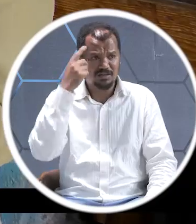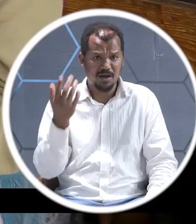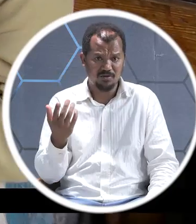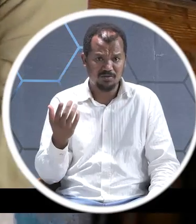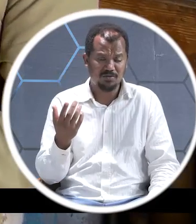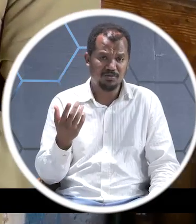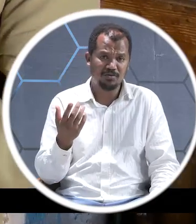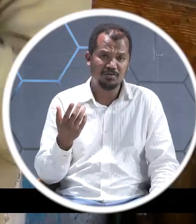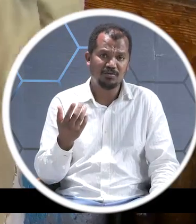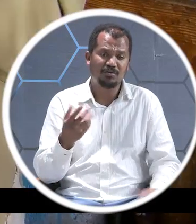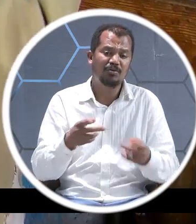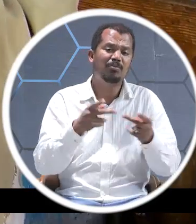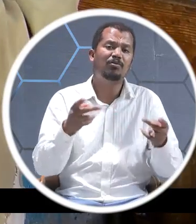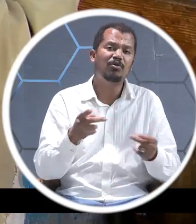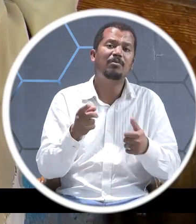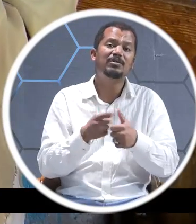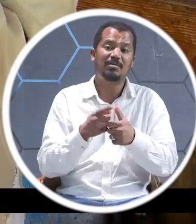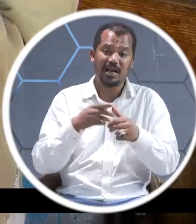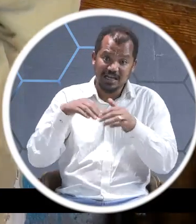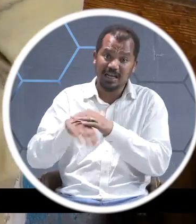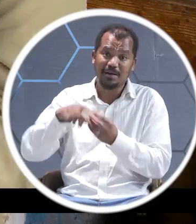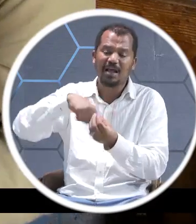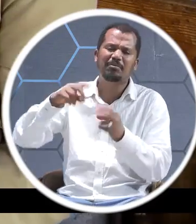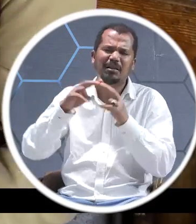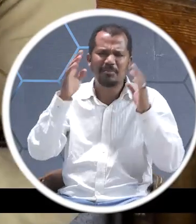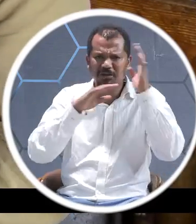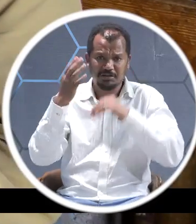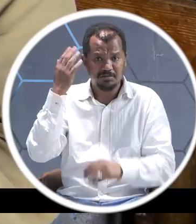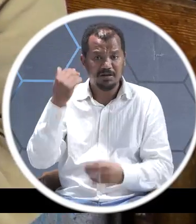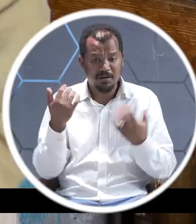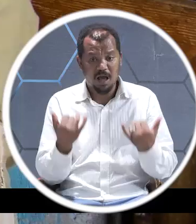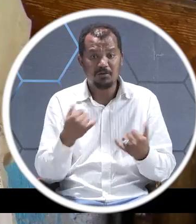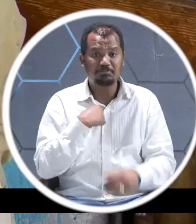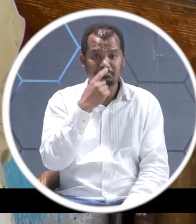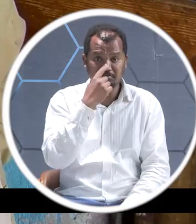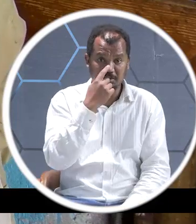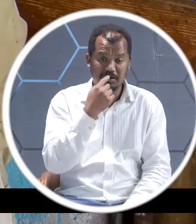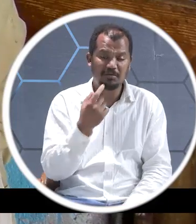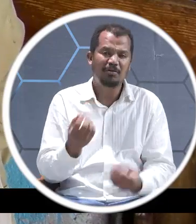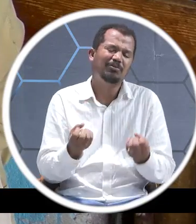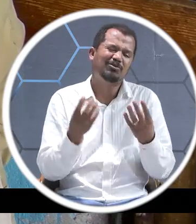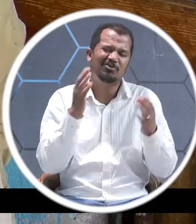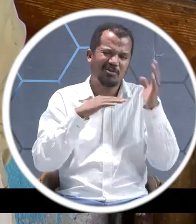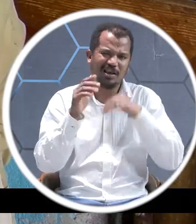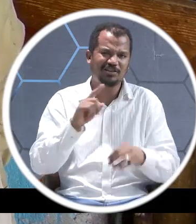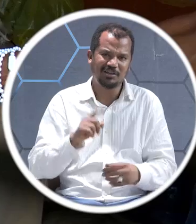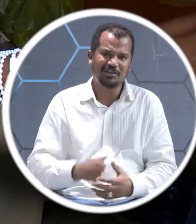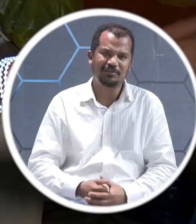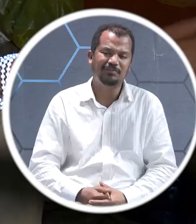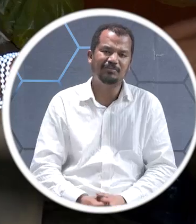ያስባሉ ቦታው ያው መጀመሪያ እንደገባን አካባቢ የቸጋሪ ነበር ግን በአሁኑ ሰዓት ስለለመድ ነው ብዙም